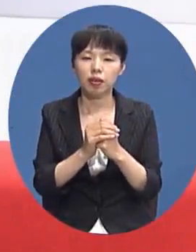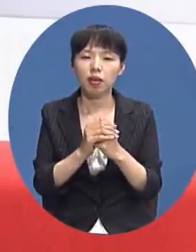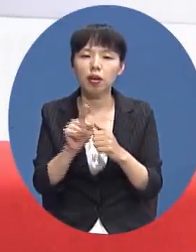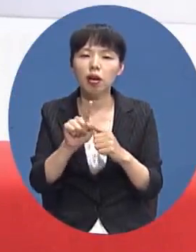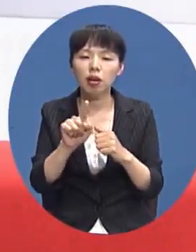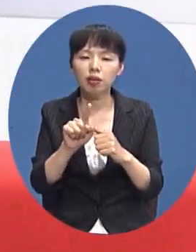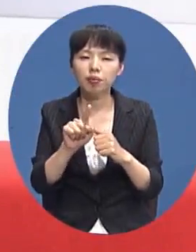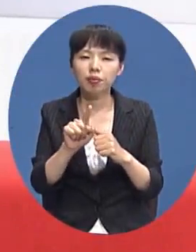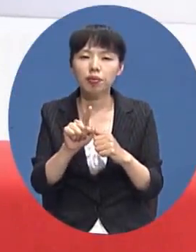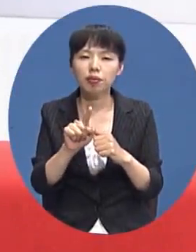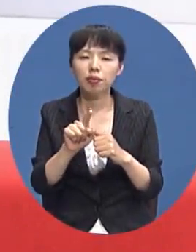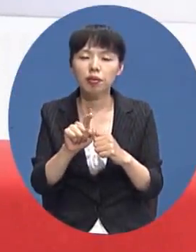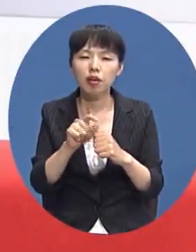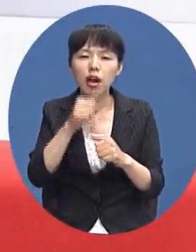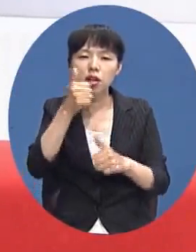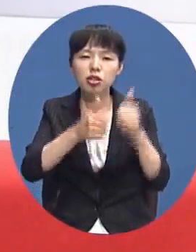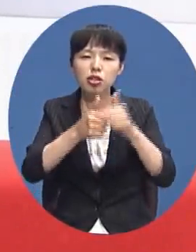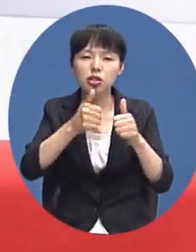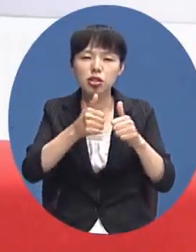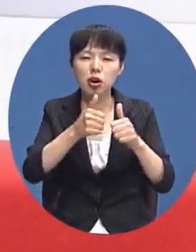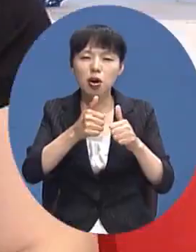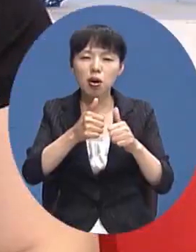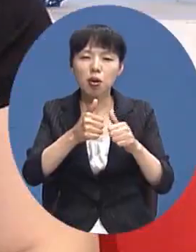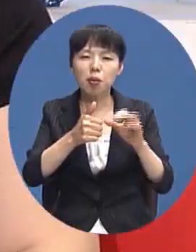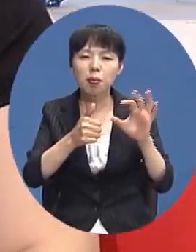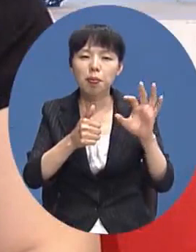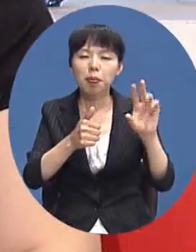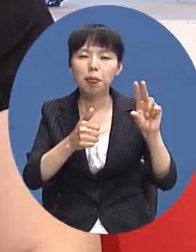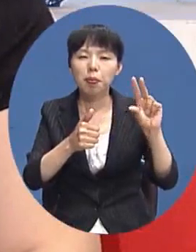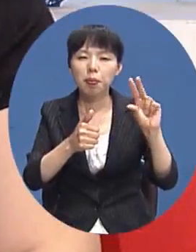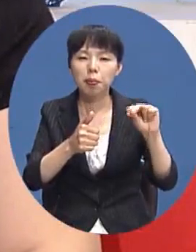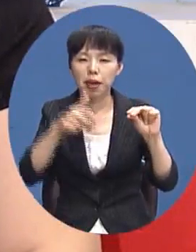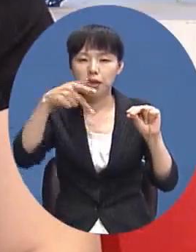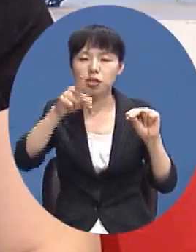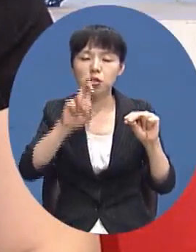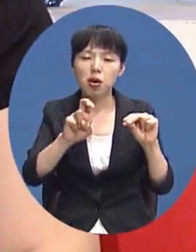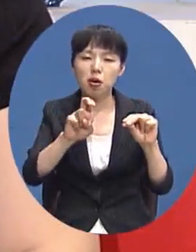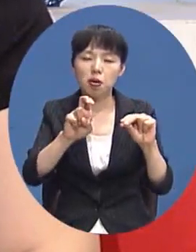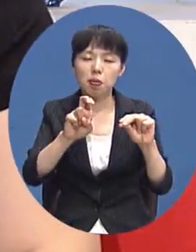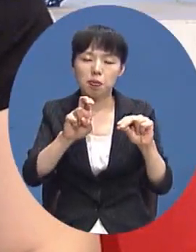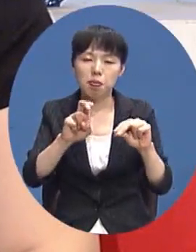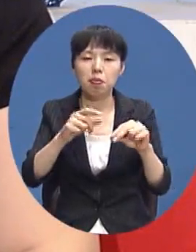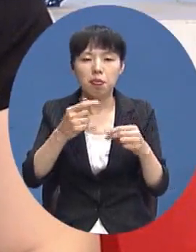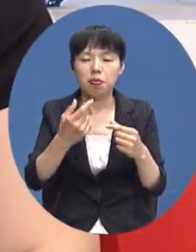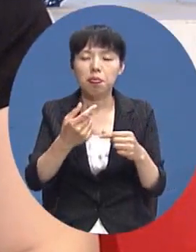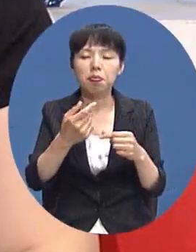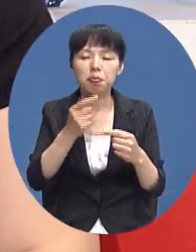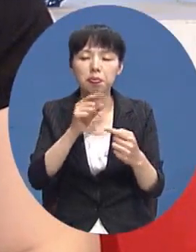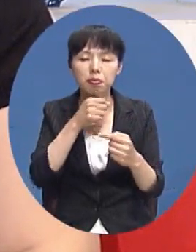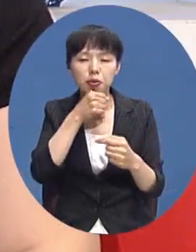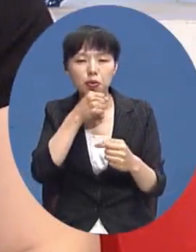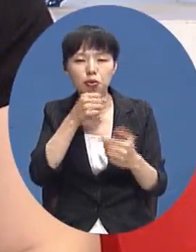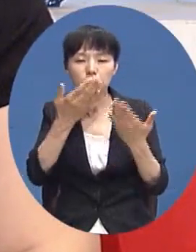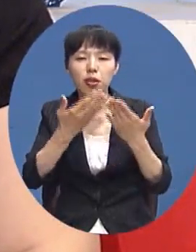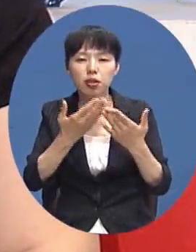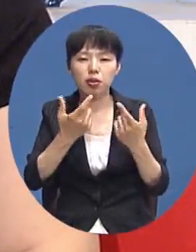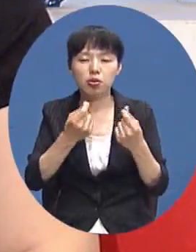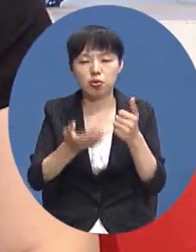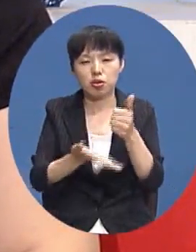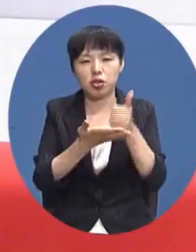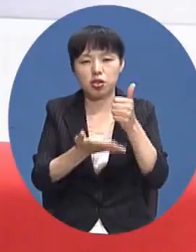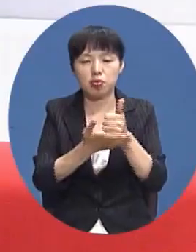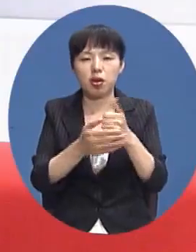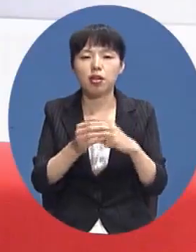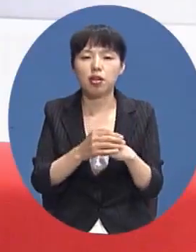이것은 시험 100점 맞은 것처럼 칭찬받아야 돼요. 아유 잘했다. 아유 대단하네. 씩씩하게 아유 훌륭하다 하고 그리고 나서 아이와